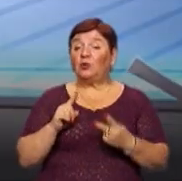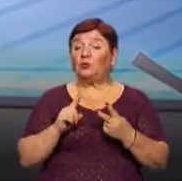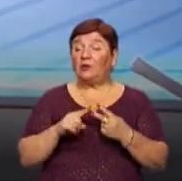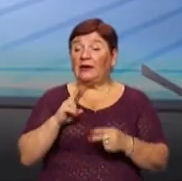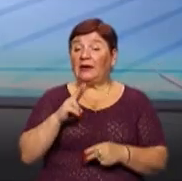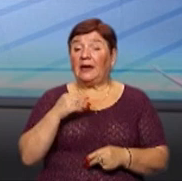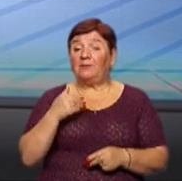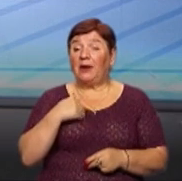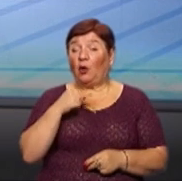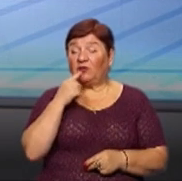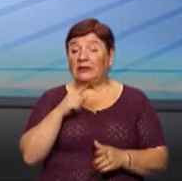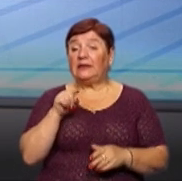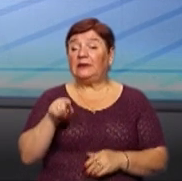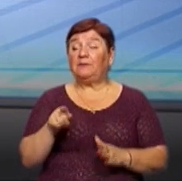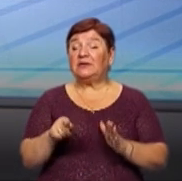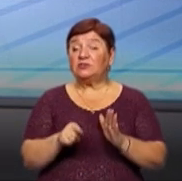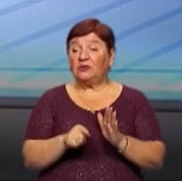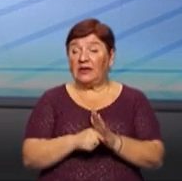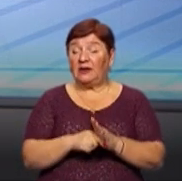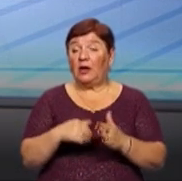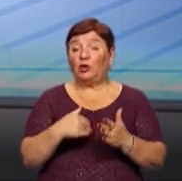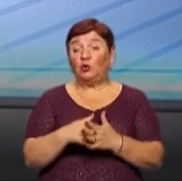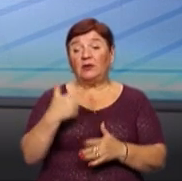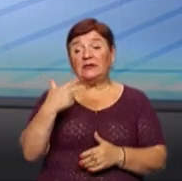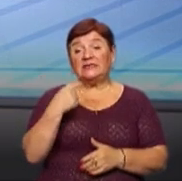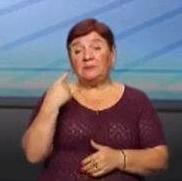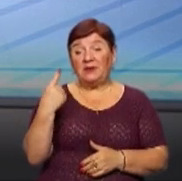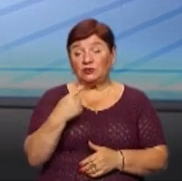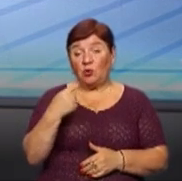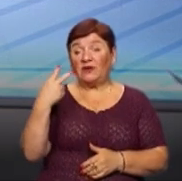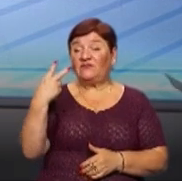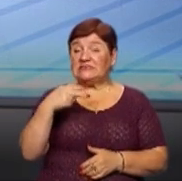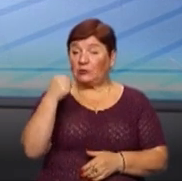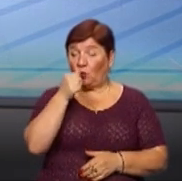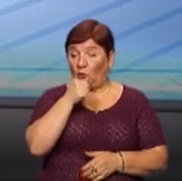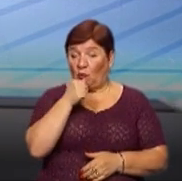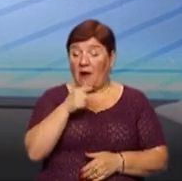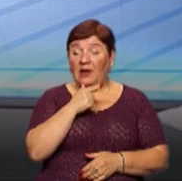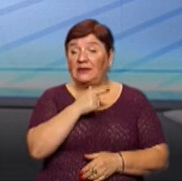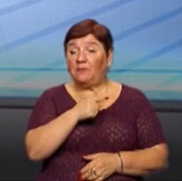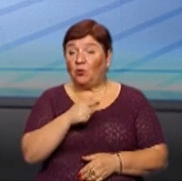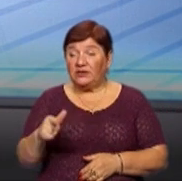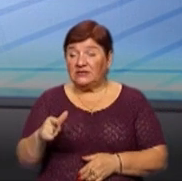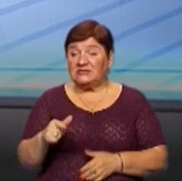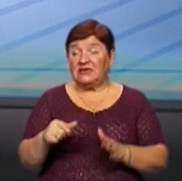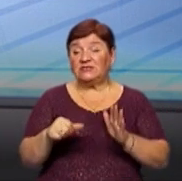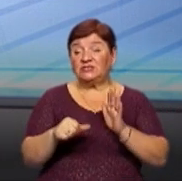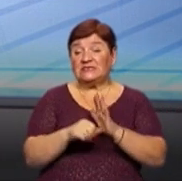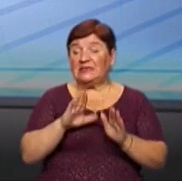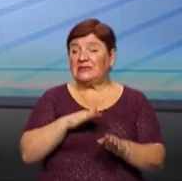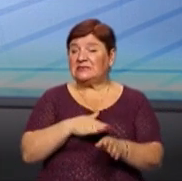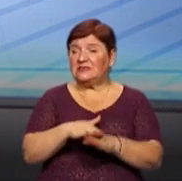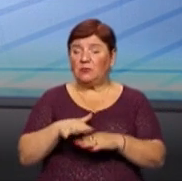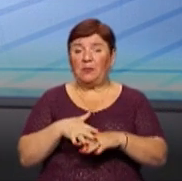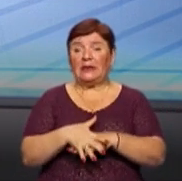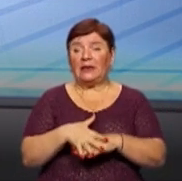перерахунок, який ми робили, це ті пенсіонери, які вийшли на пенсію до 31 грудня 2020 року, і на протязі півроку або 7 місяців не здійснені